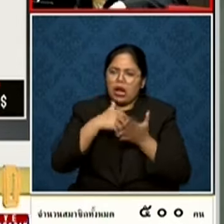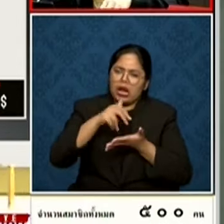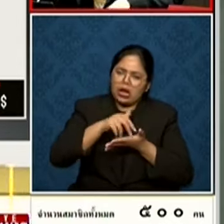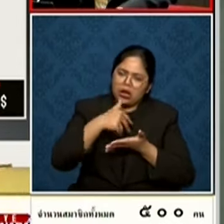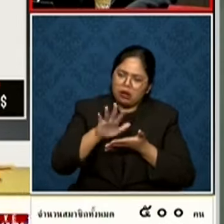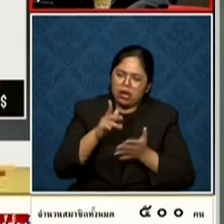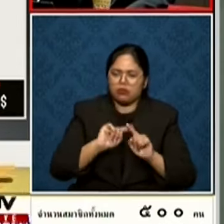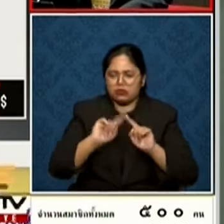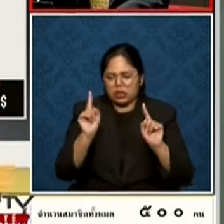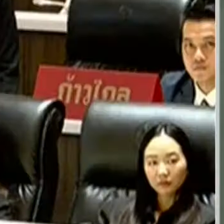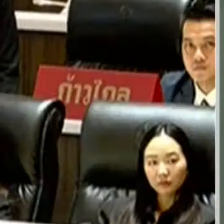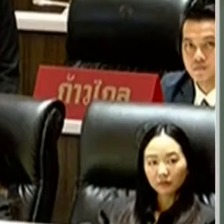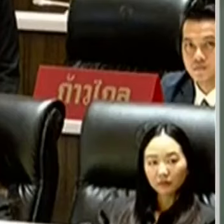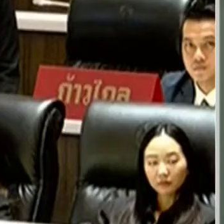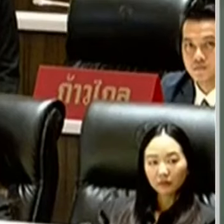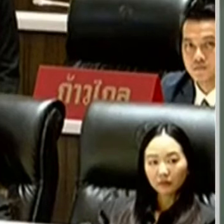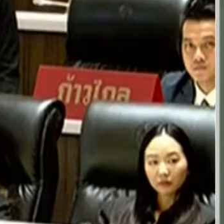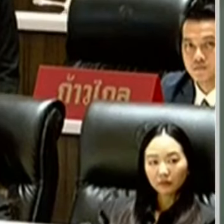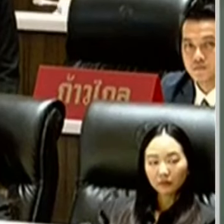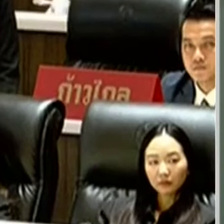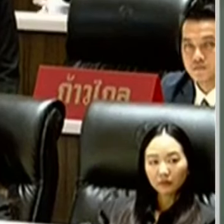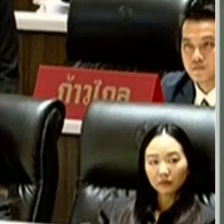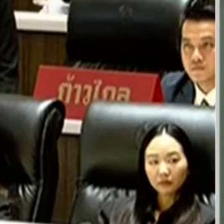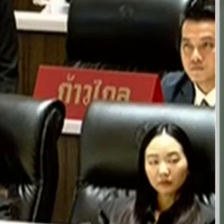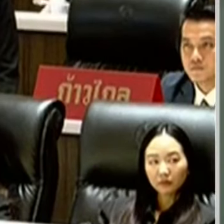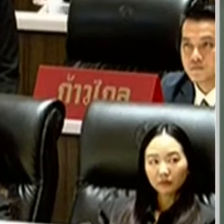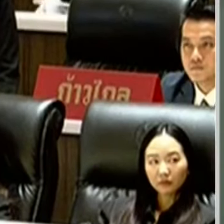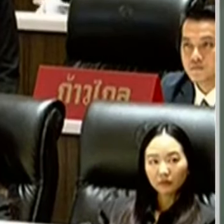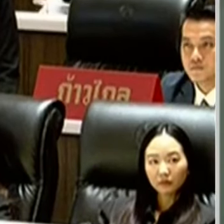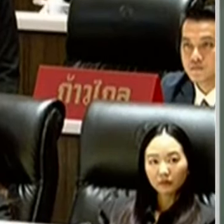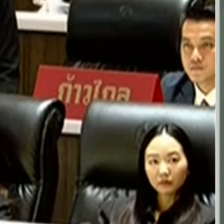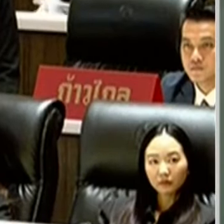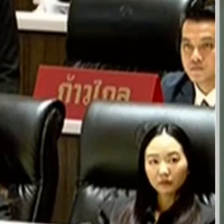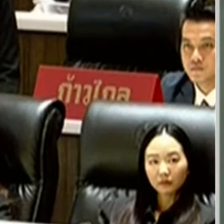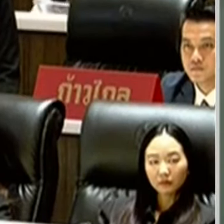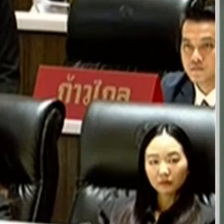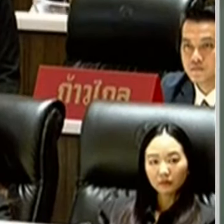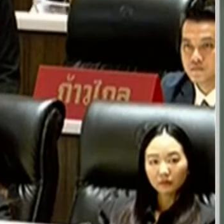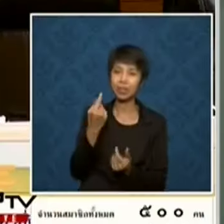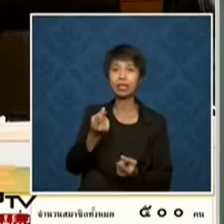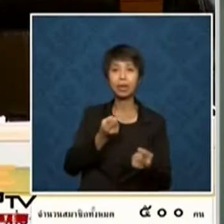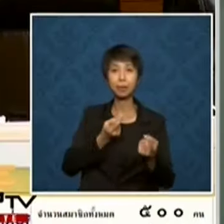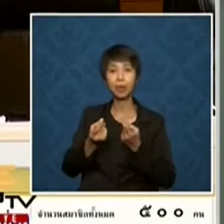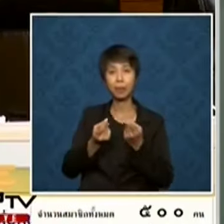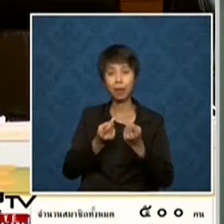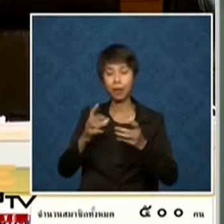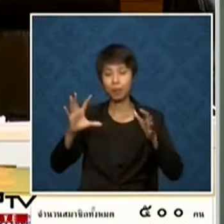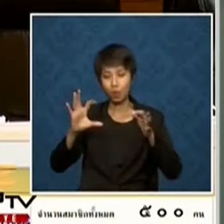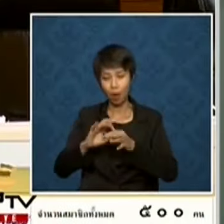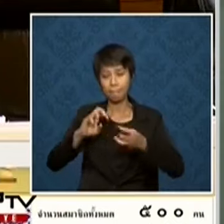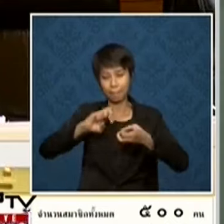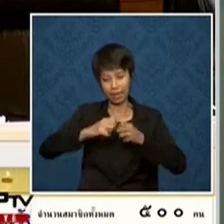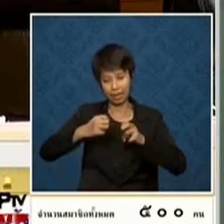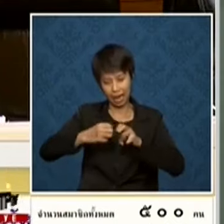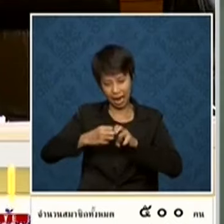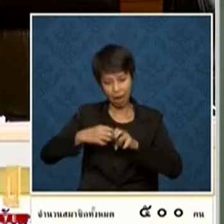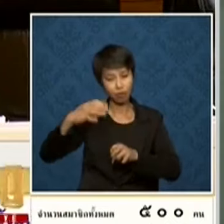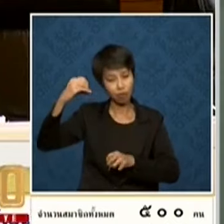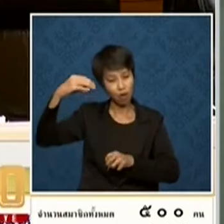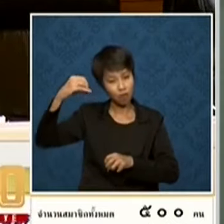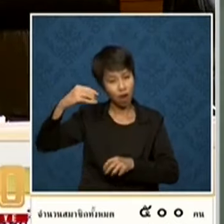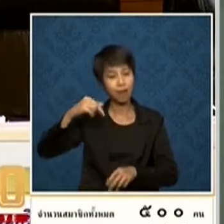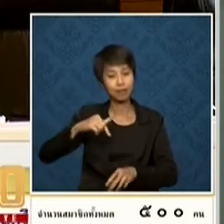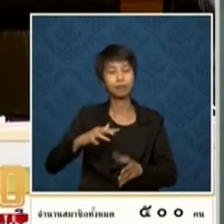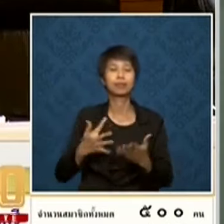คุณทักษิณเนี่ยออกมาประท้วงซึ่งเป็นสิ่งที่ทำให้ผมคิดว่าประชาชนจำนวนมากรู้สึกว่าเป็นวิธีการที่ไร้ส